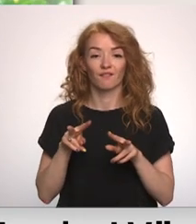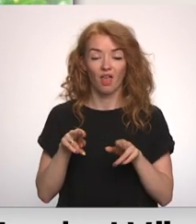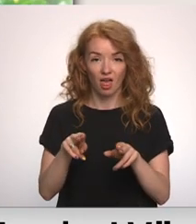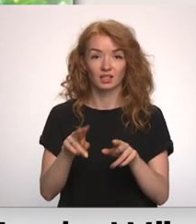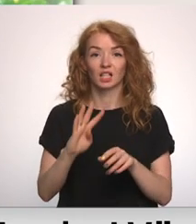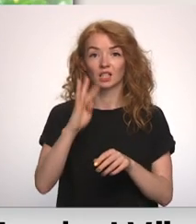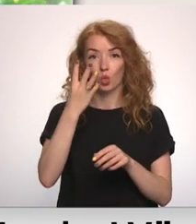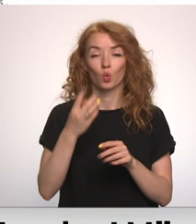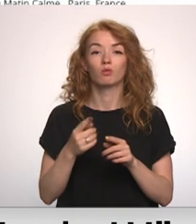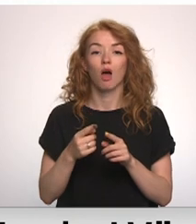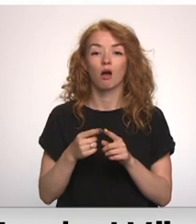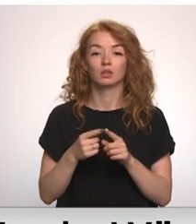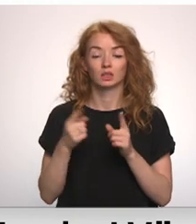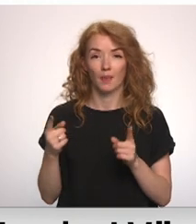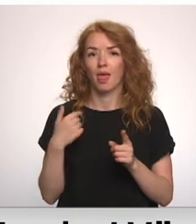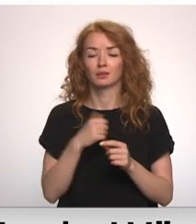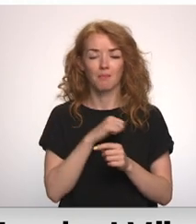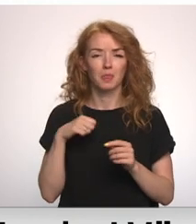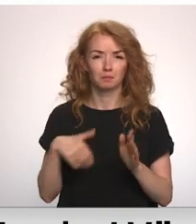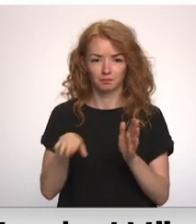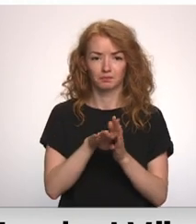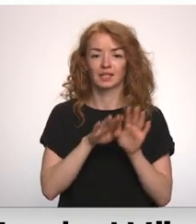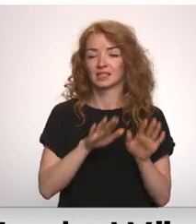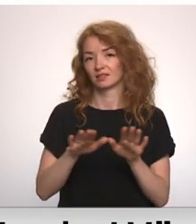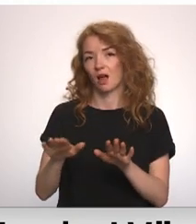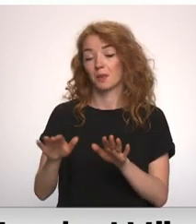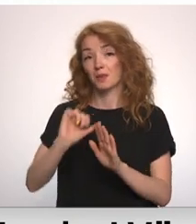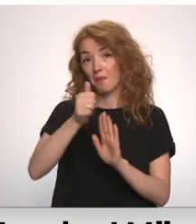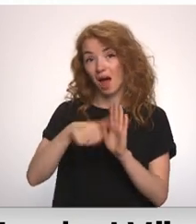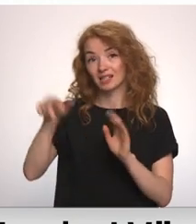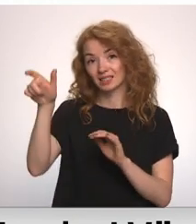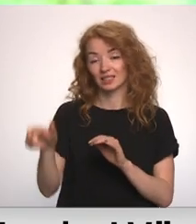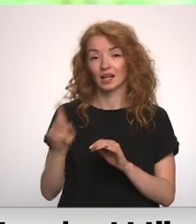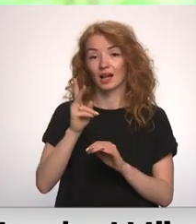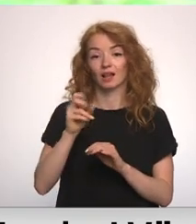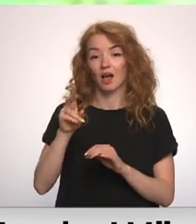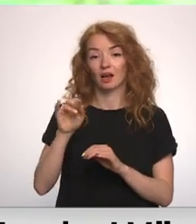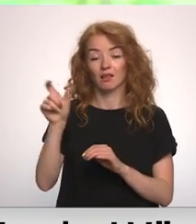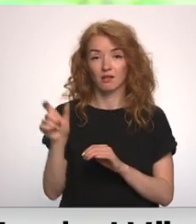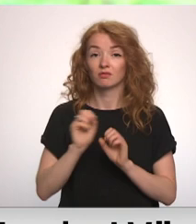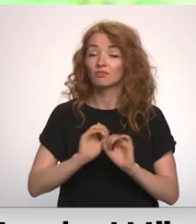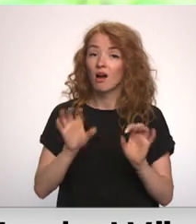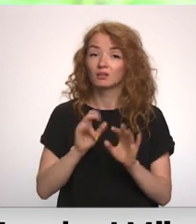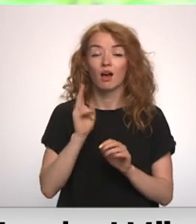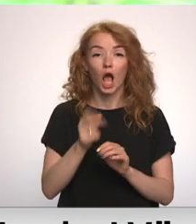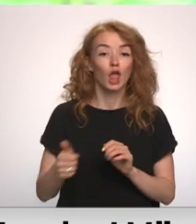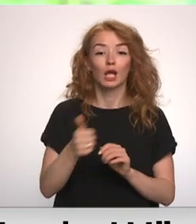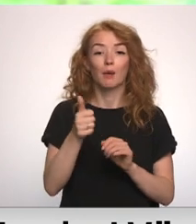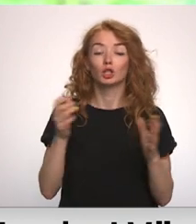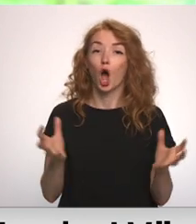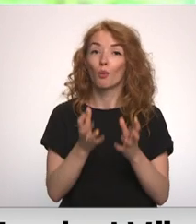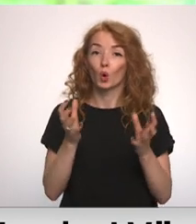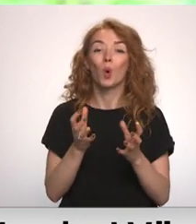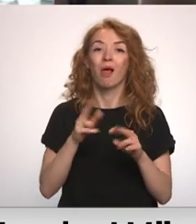4. Stadijā, es piedalos izstādēs. Māksliniece Ingvilda Knāviņa stāsta, kā tieši īpašā aprūpe ļauj